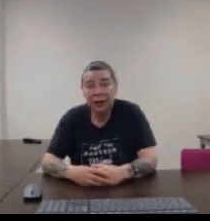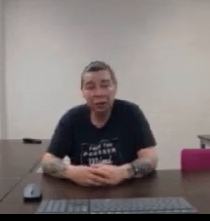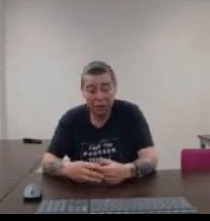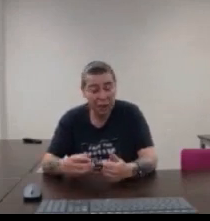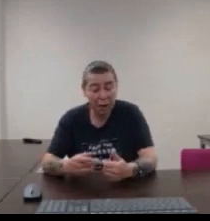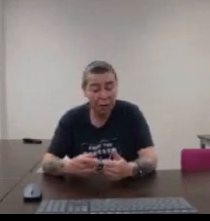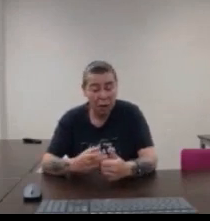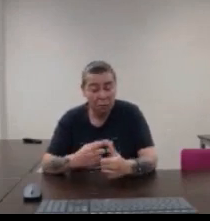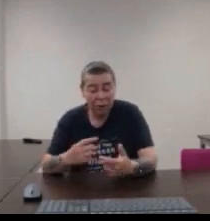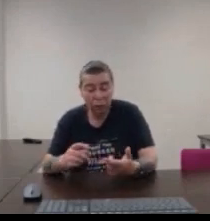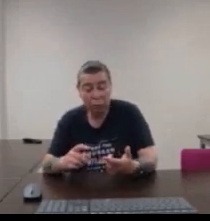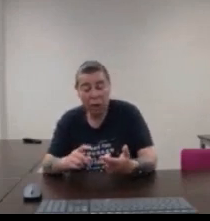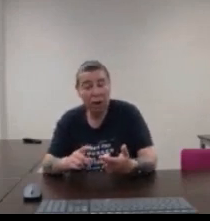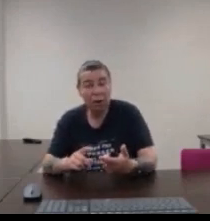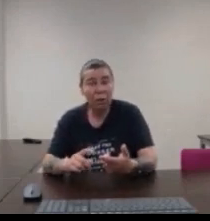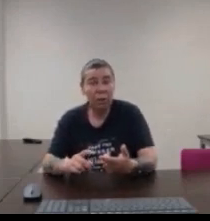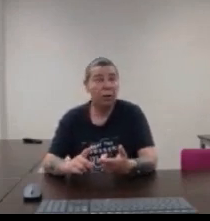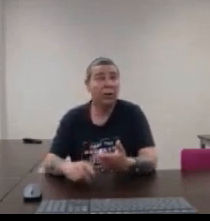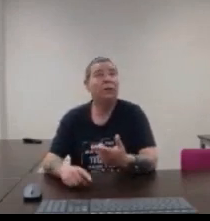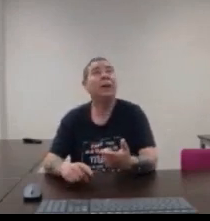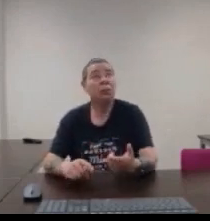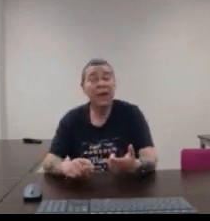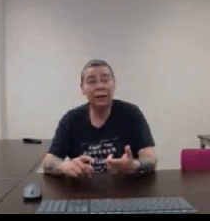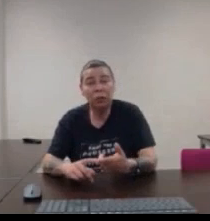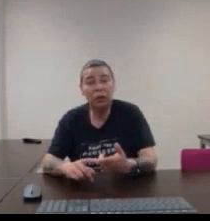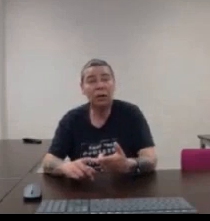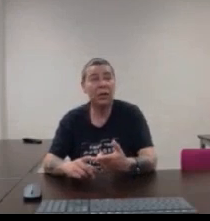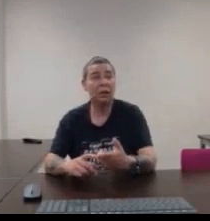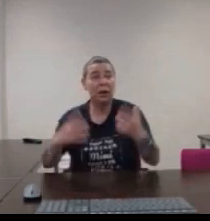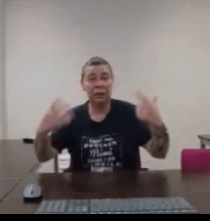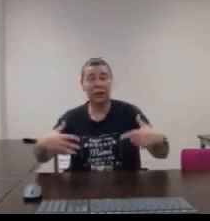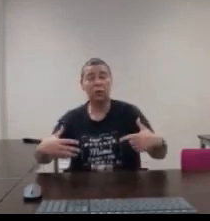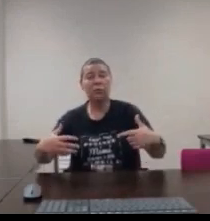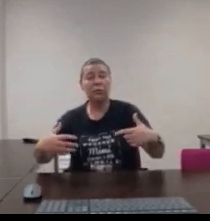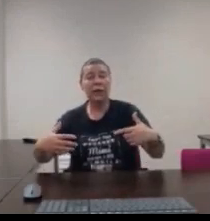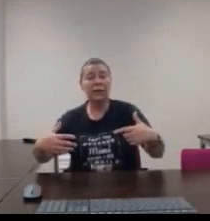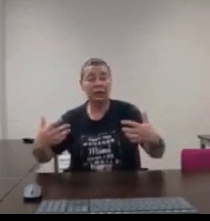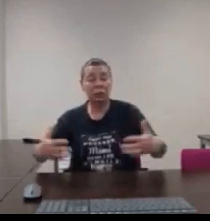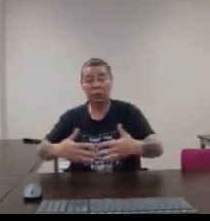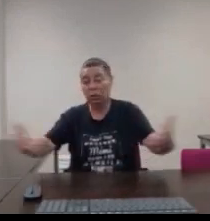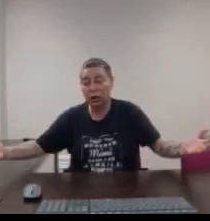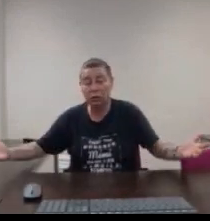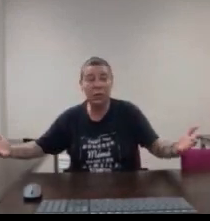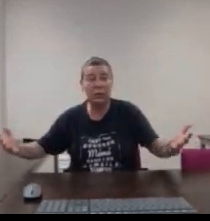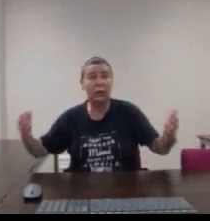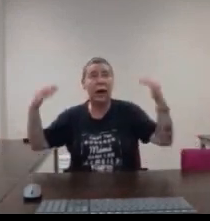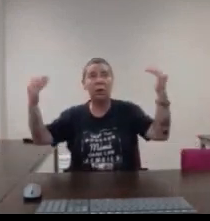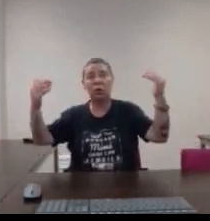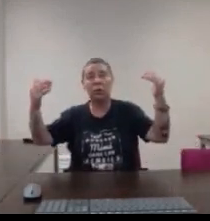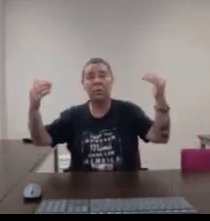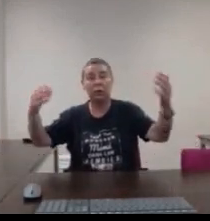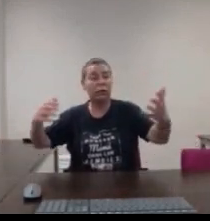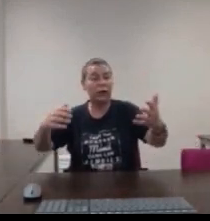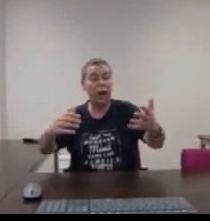avoir quelqu'un qui a pas de surpoids, qui fait pas 2 mètres, donc qui est pas forcément confronté à des situations avec du mobilier